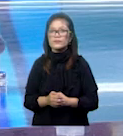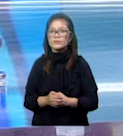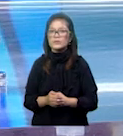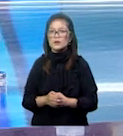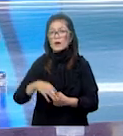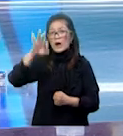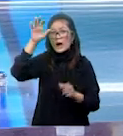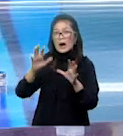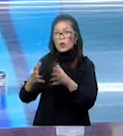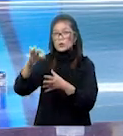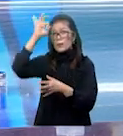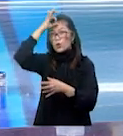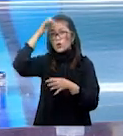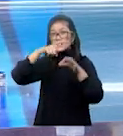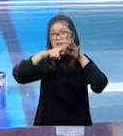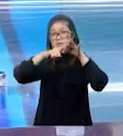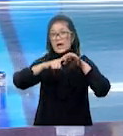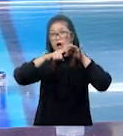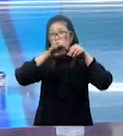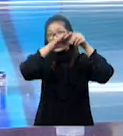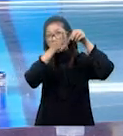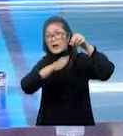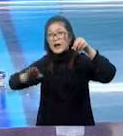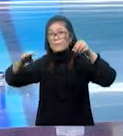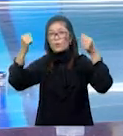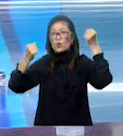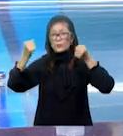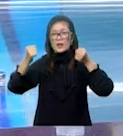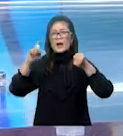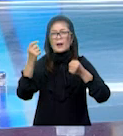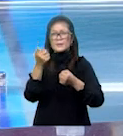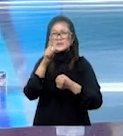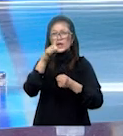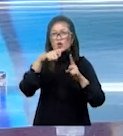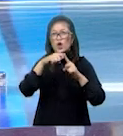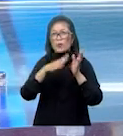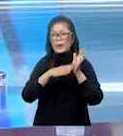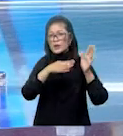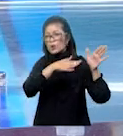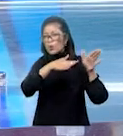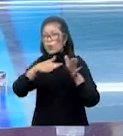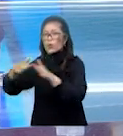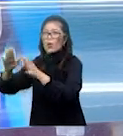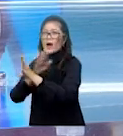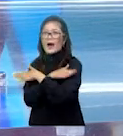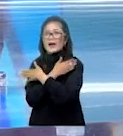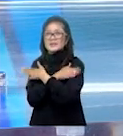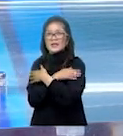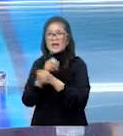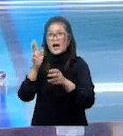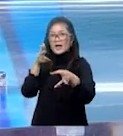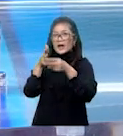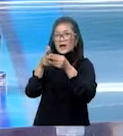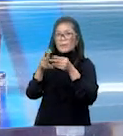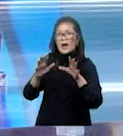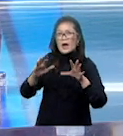Pemirsa, seorang anggota polisi tersangkut di kapobil hampir 1 km di Aceh Utara Aceh. Kejadian terekam CCTV saat